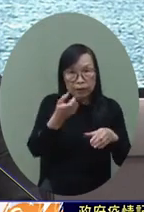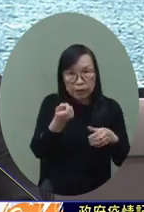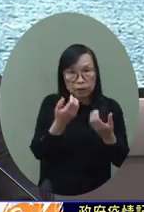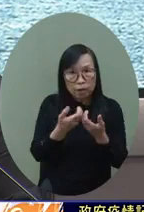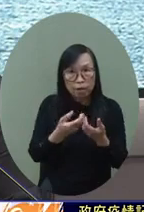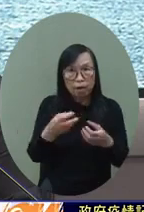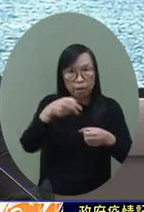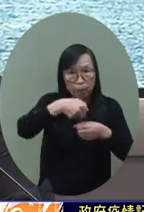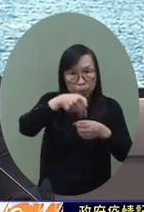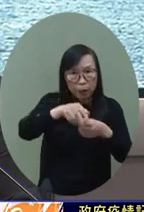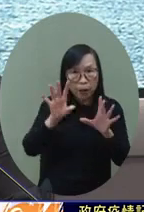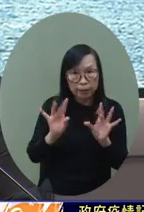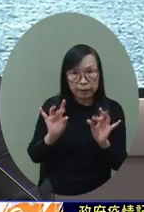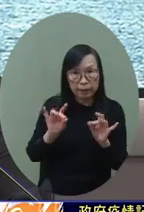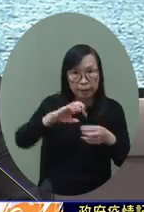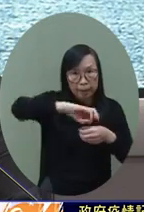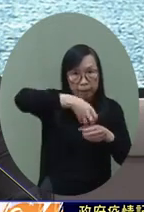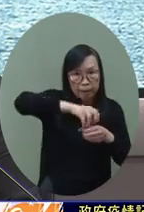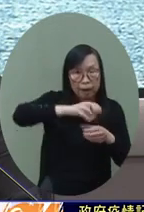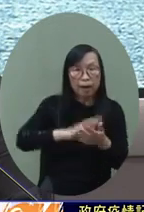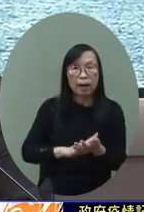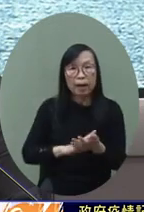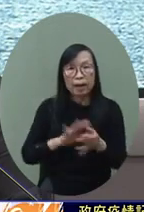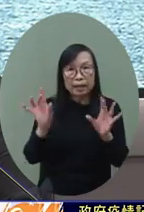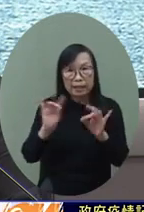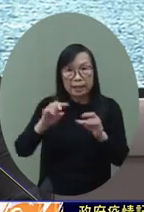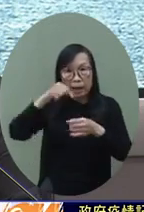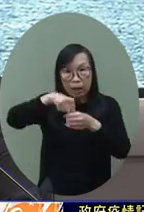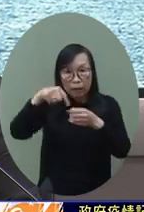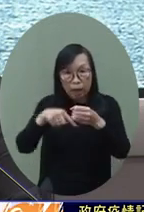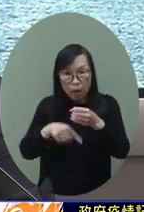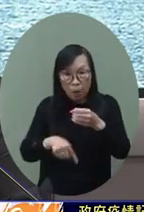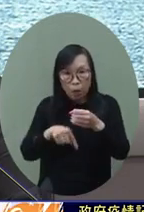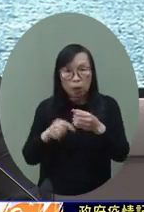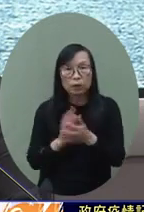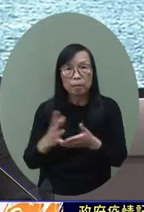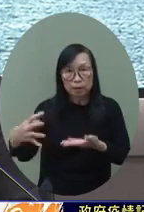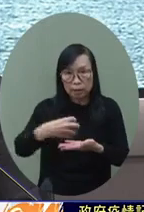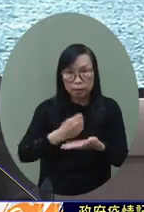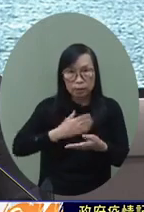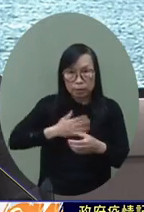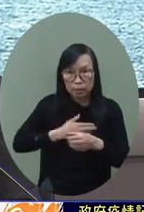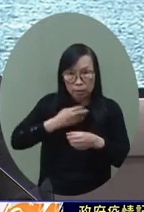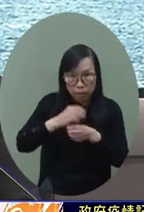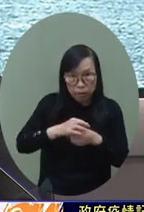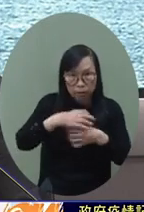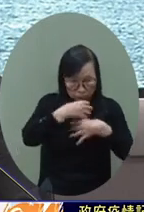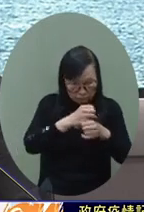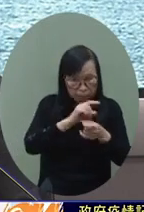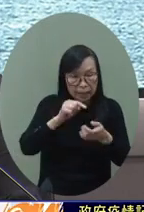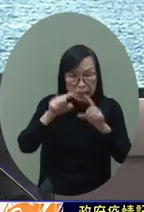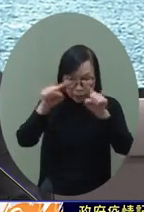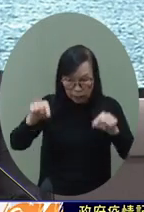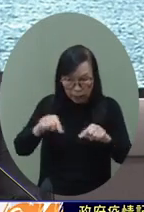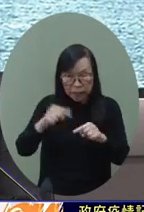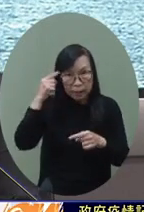載培養液的樣本瓶，有個紙的漏斗，有一個收集深喉唾液樣本須知，